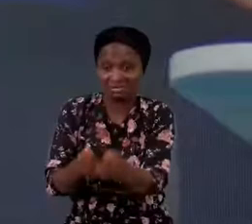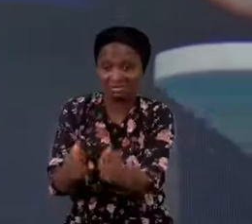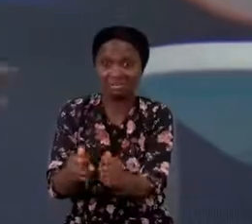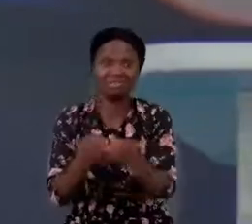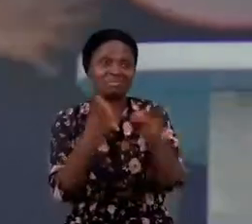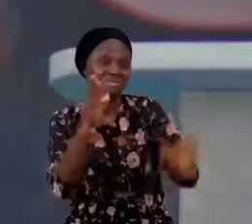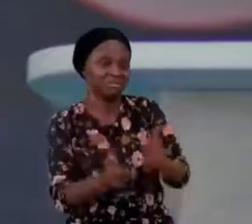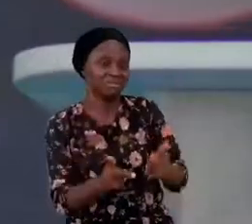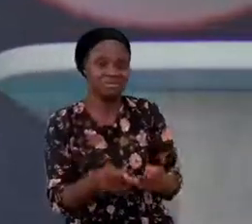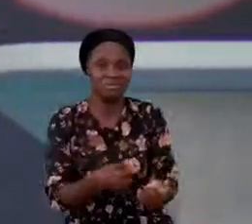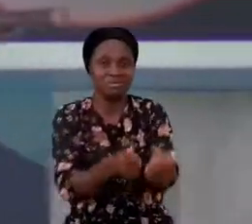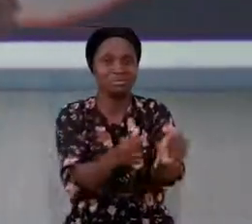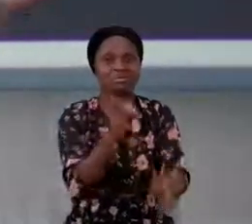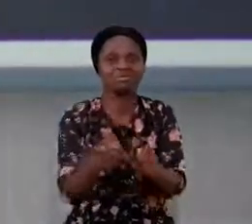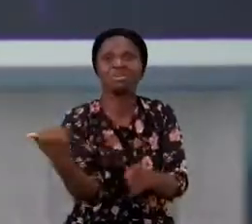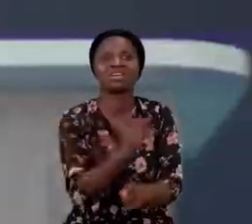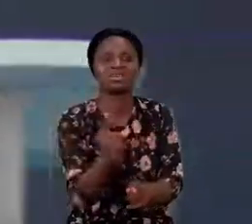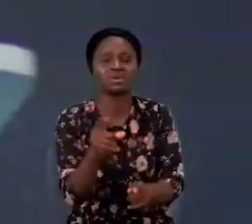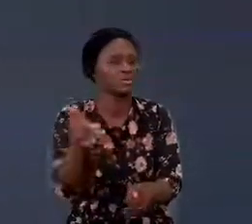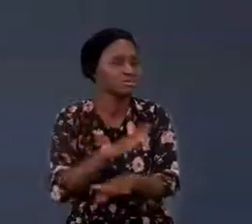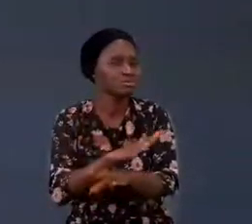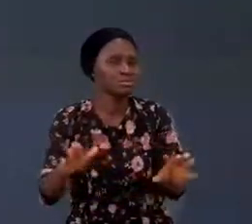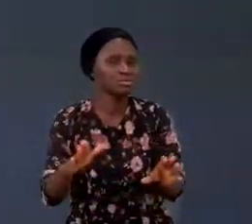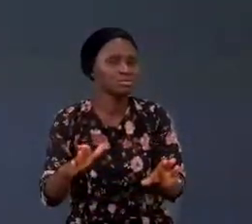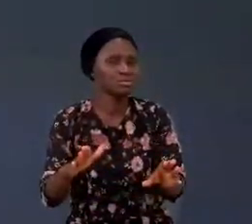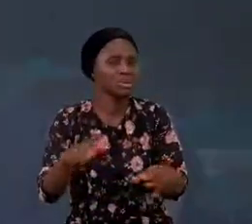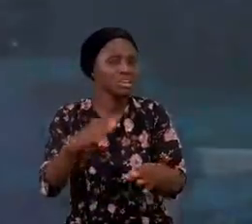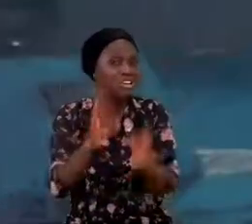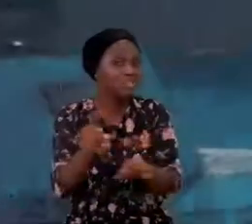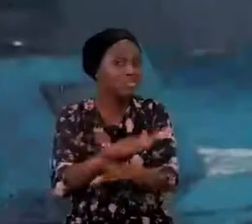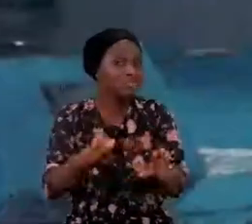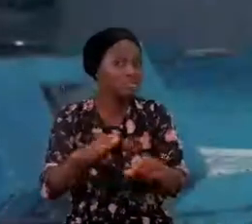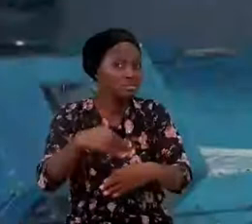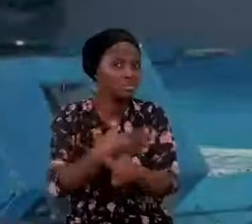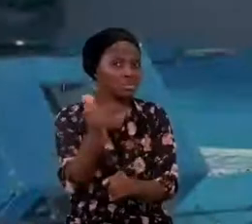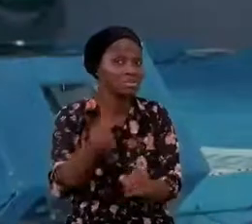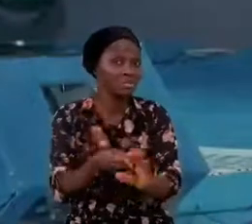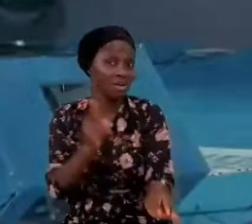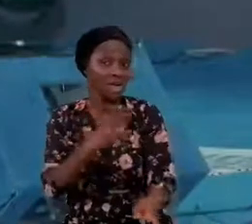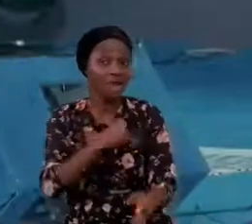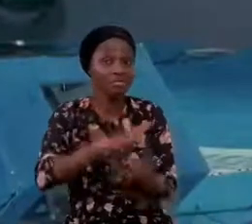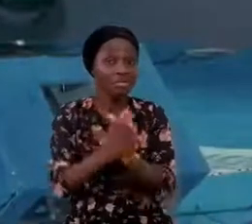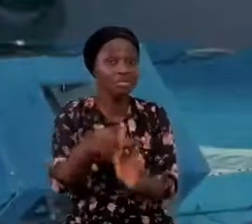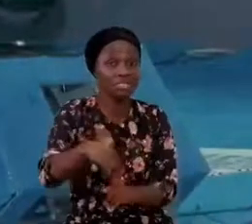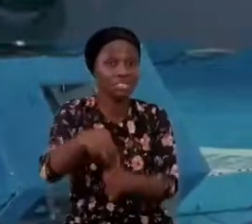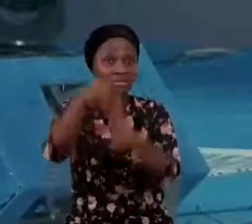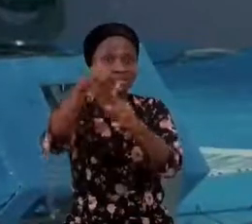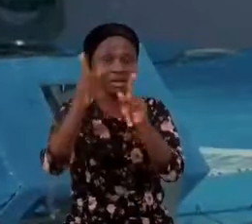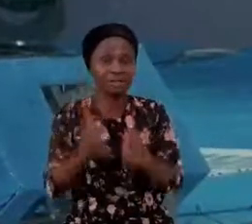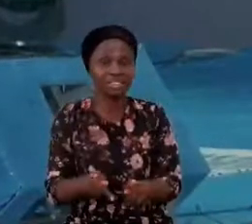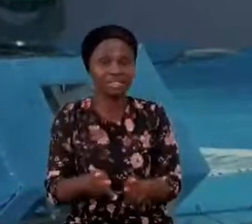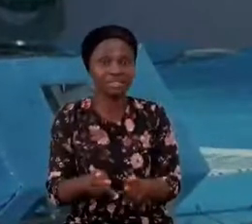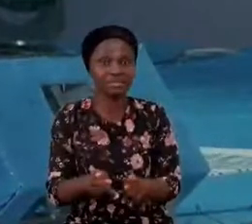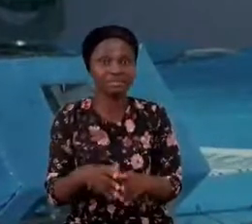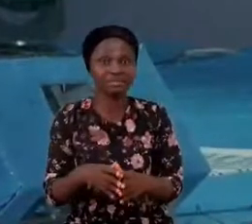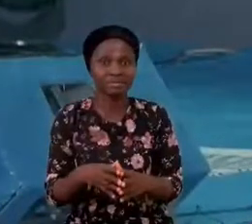mêlée. Pour être une personne spéciale, tu feras partie de la foule. Mais quand nous sommes à même de parler de toi pour dire ce